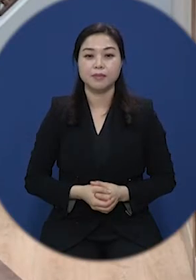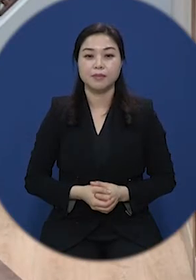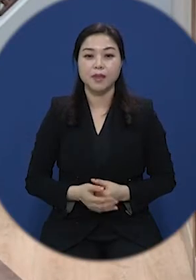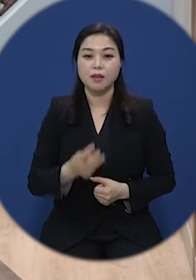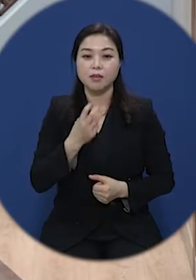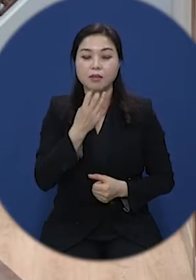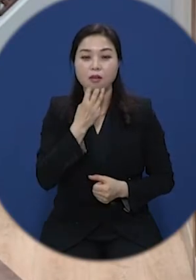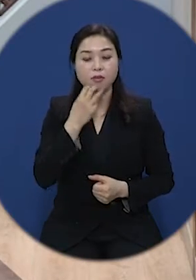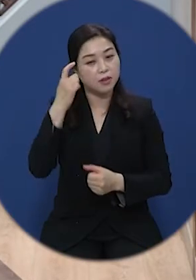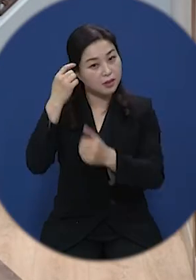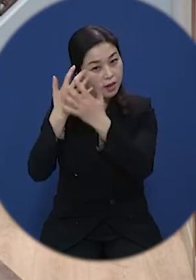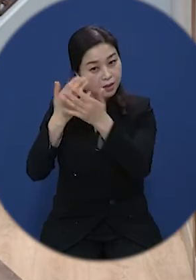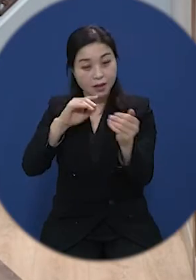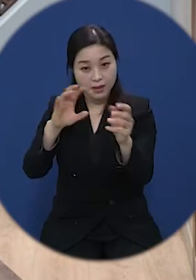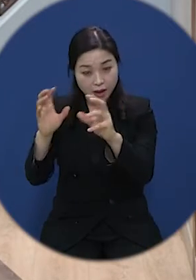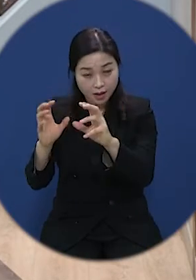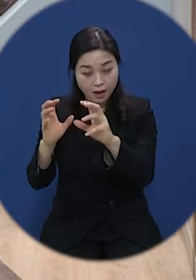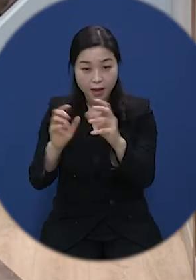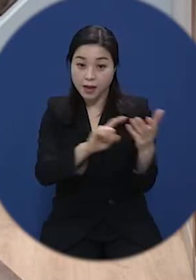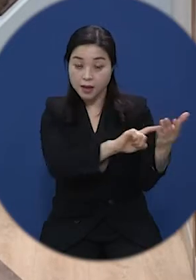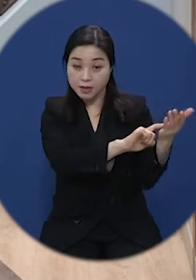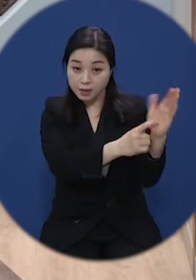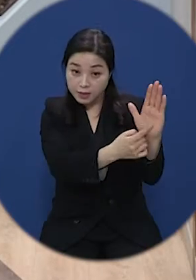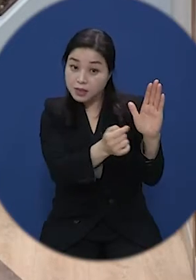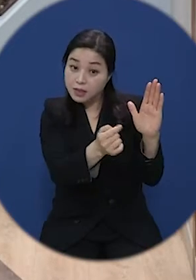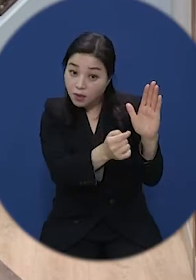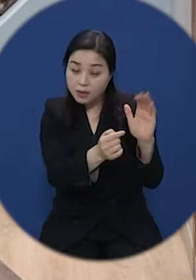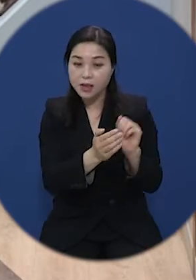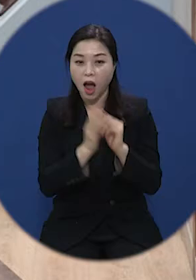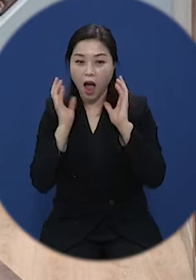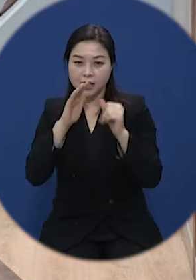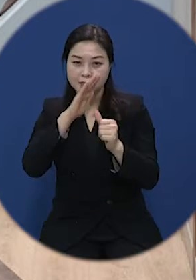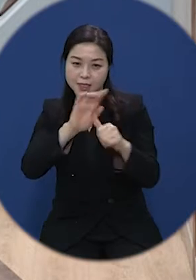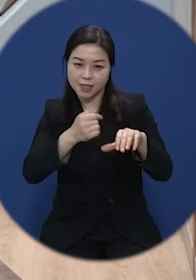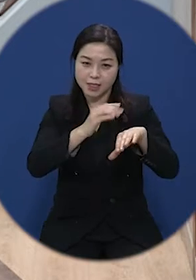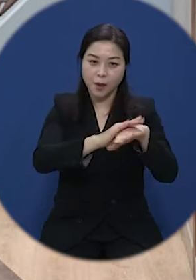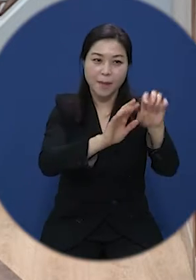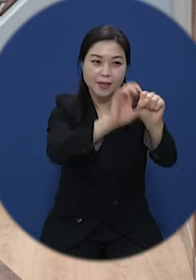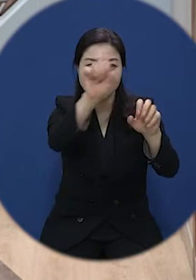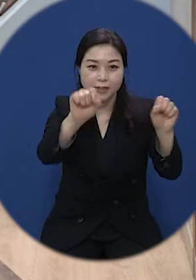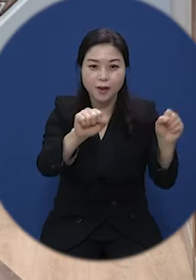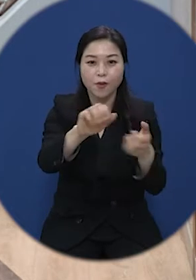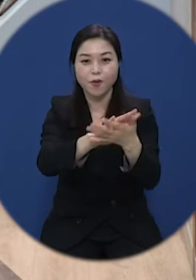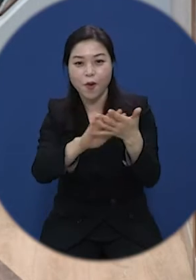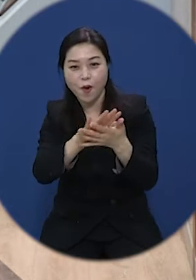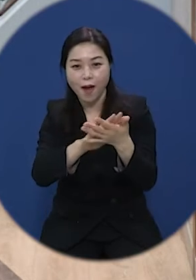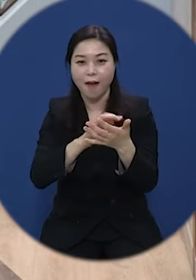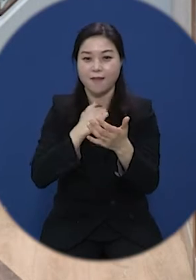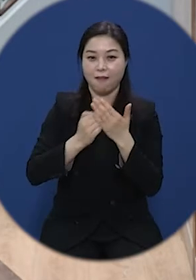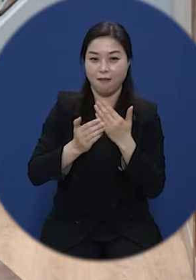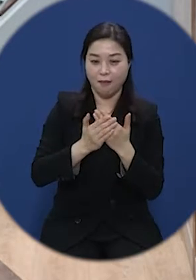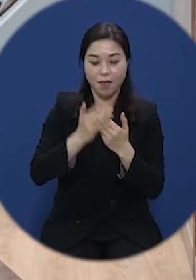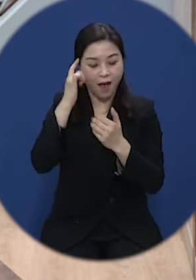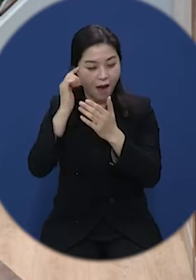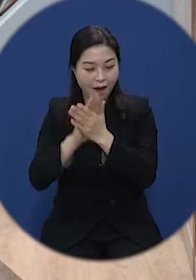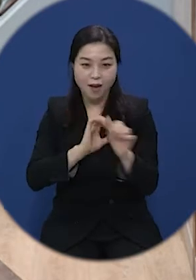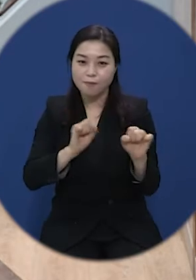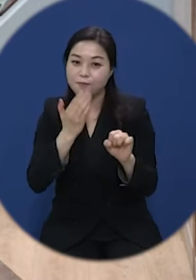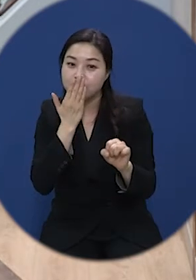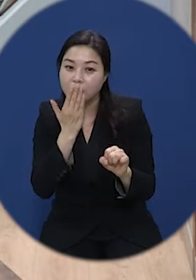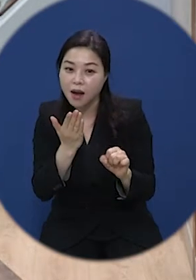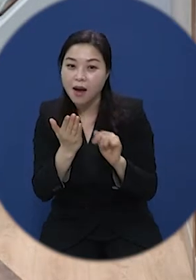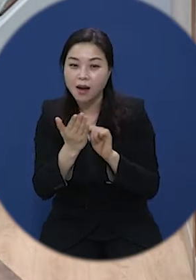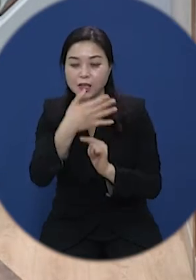서울 상상나라의 전시는요, 어린이들이 직접 만지고 놀이하고 체험하면서 스스로 활동을 할 수